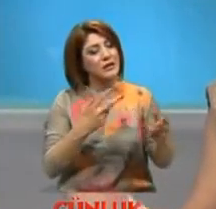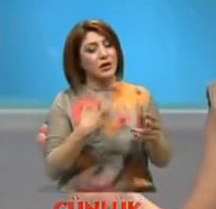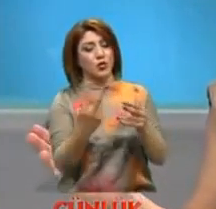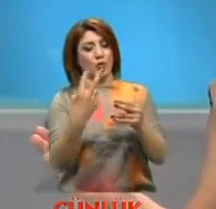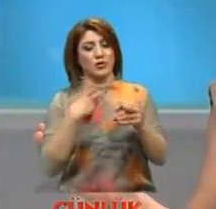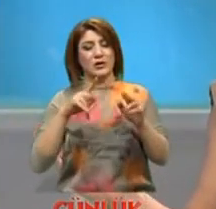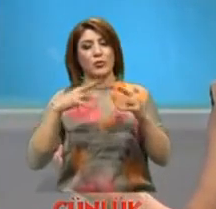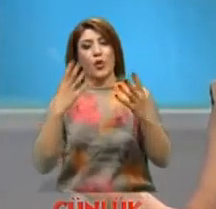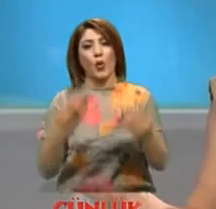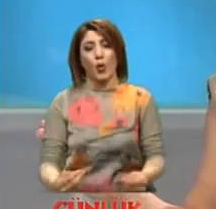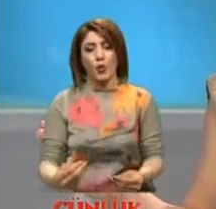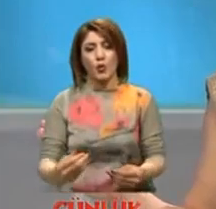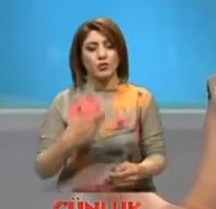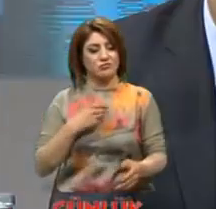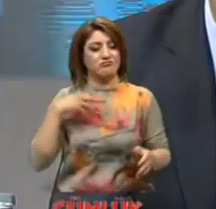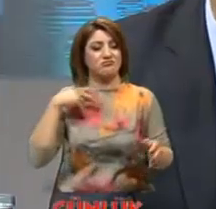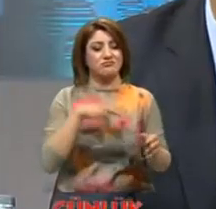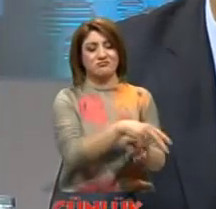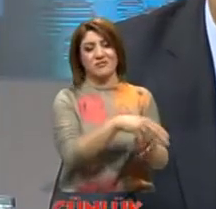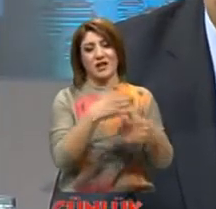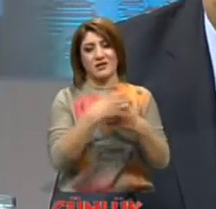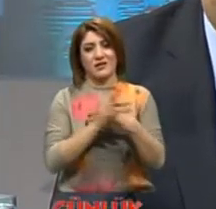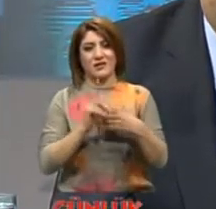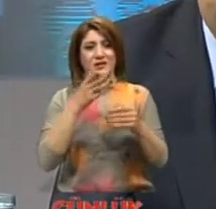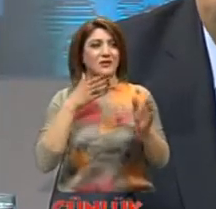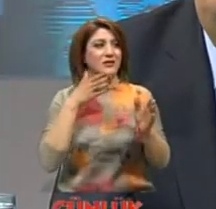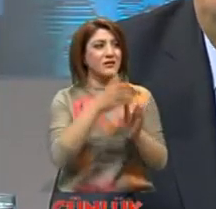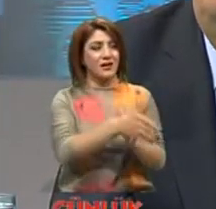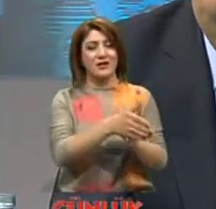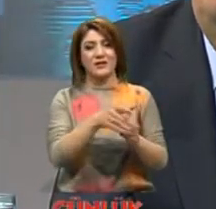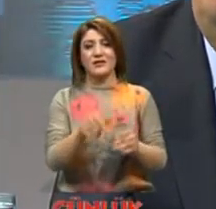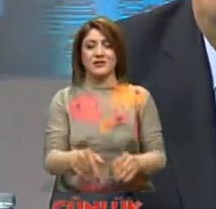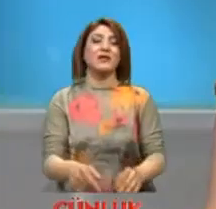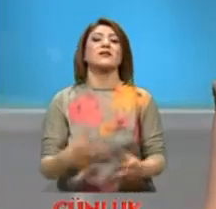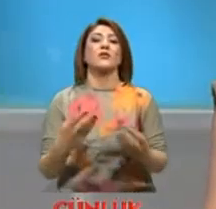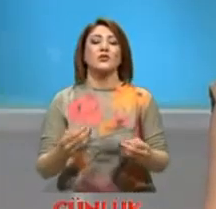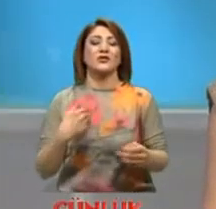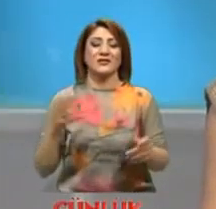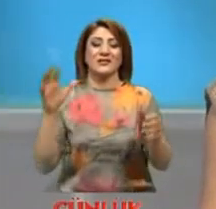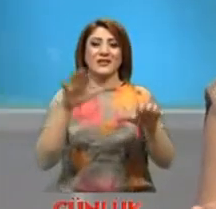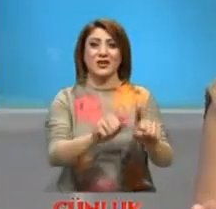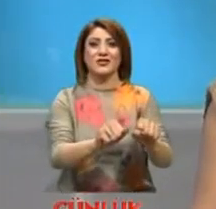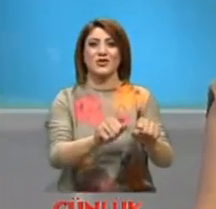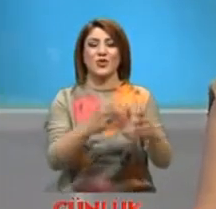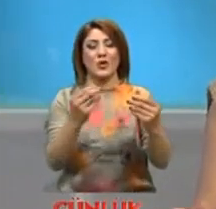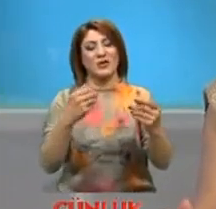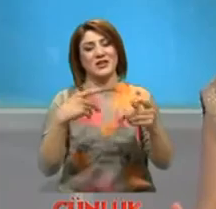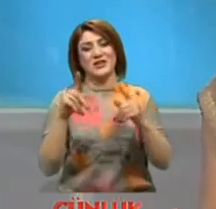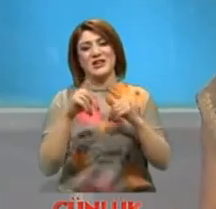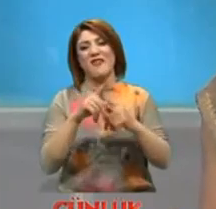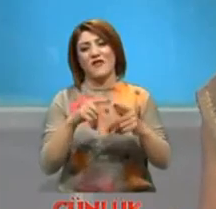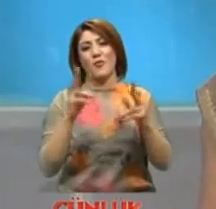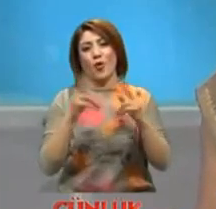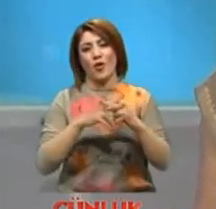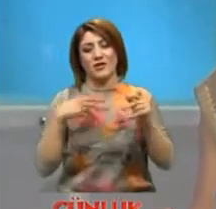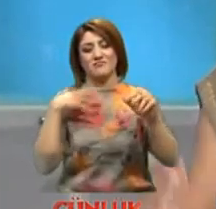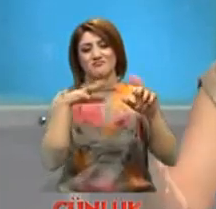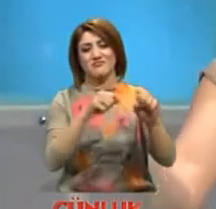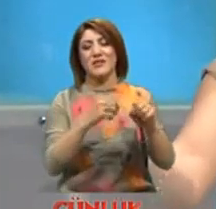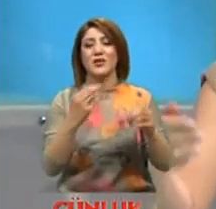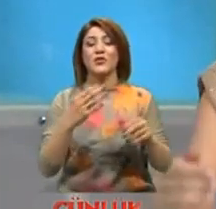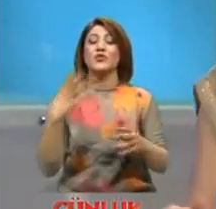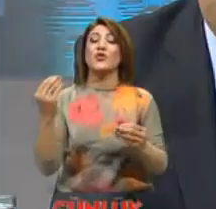gibi olacağız. Yoksa giriş yok. Bilemiyorum. Trafik polislerine yakalanabilirsiniz. Trafik polislerine yakalanabilirsiniz. Sayın Valim çok teşekkür ediyorum.